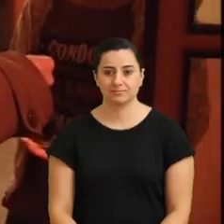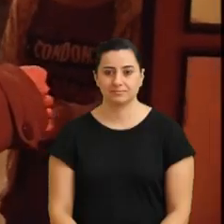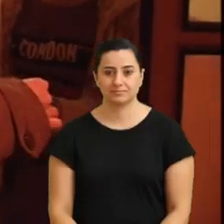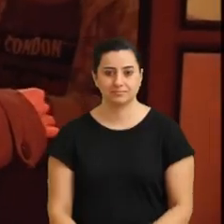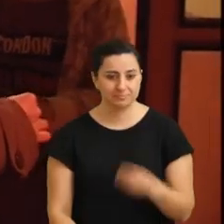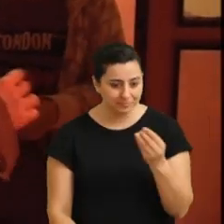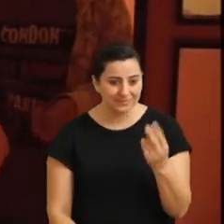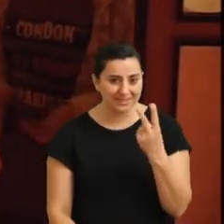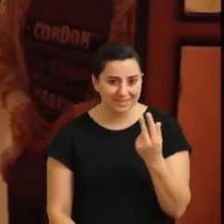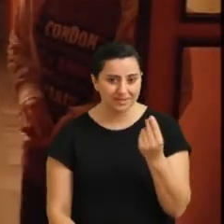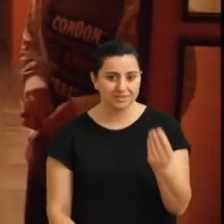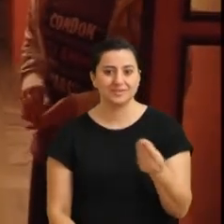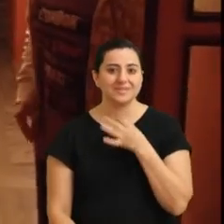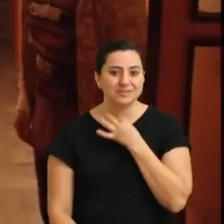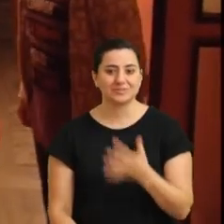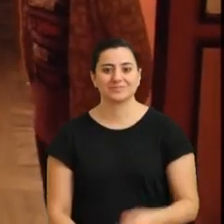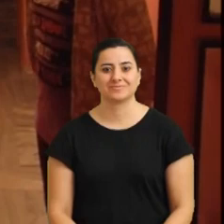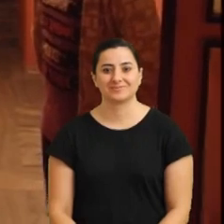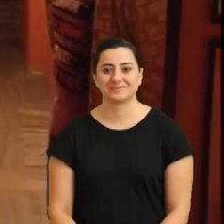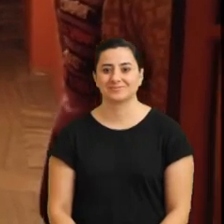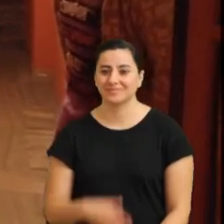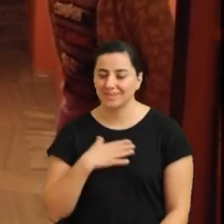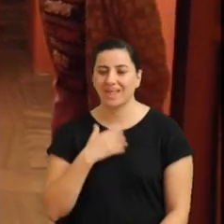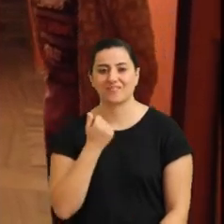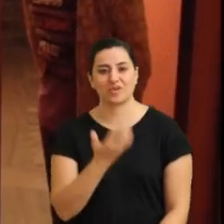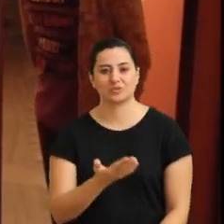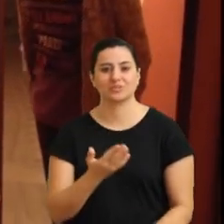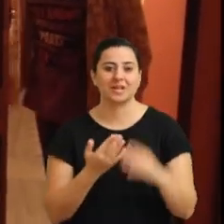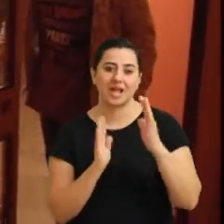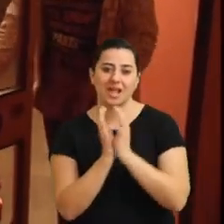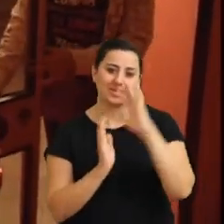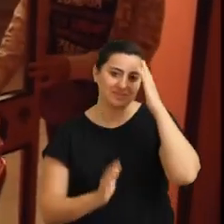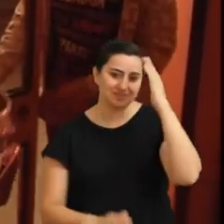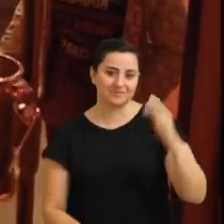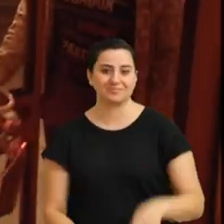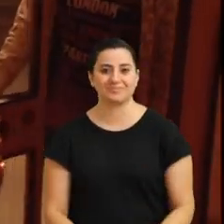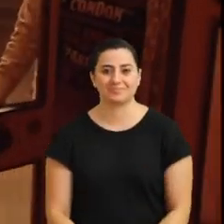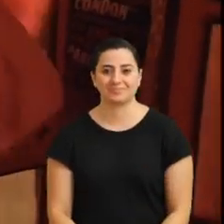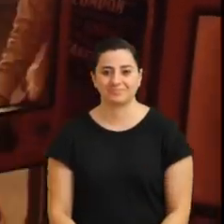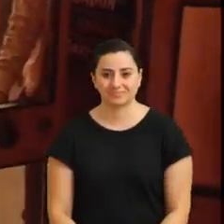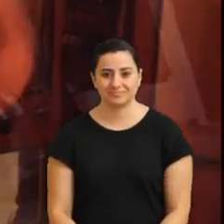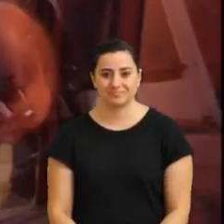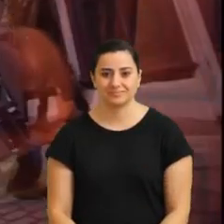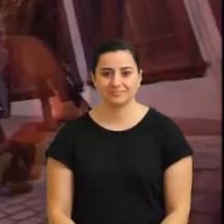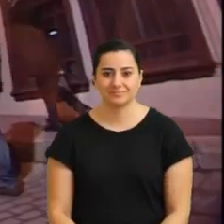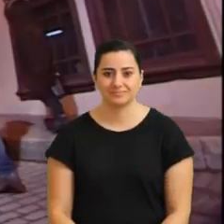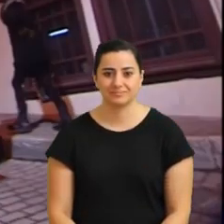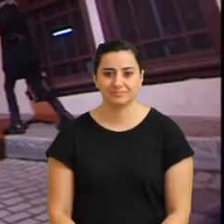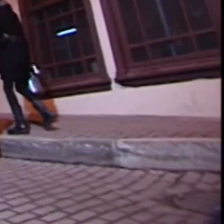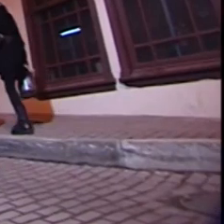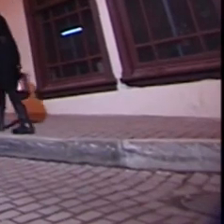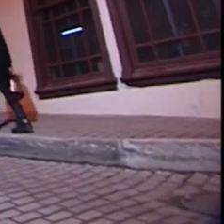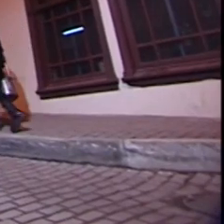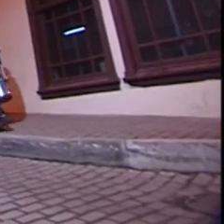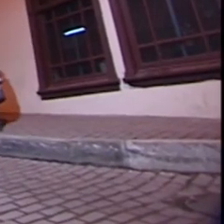Al hemen 2 lira paranın üstü. Çok teşekkür ederim. Çok sağ olasın. Afiyet olsun. Ailene selam söyle. Hadi hoşça kal.